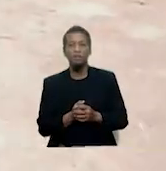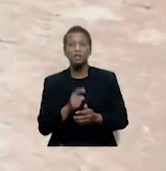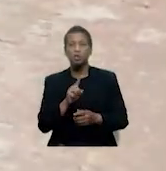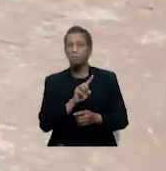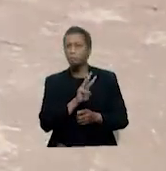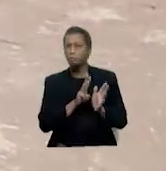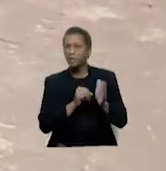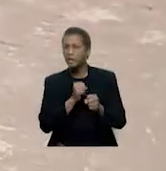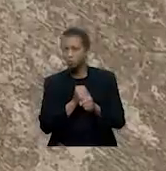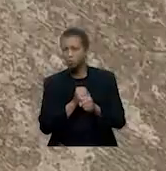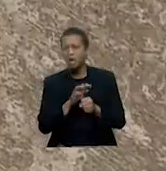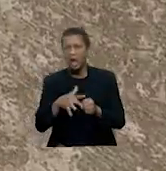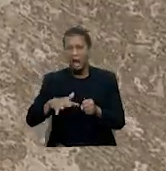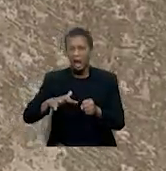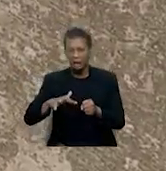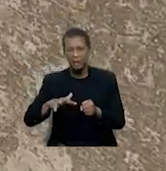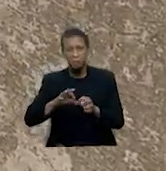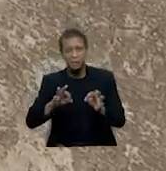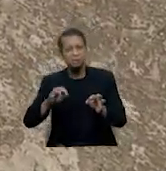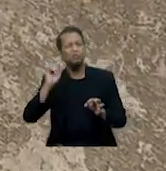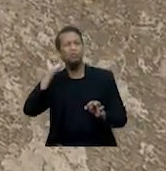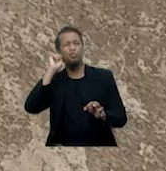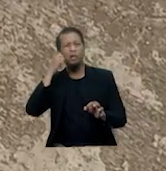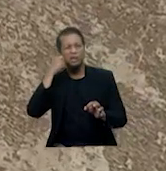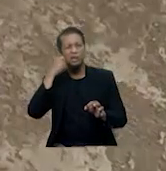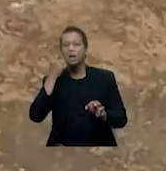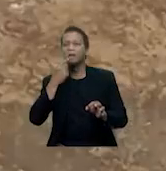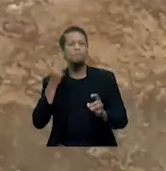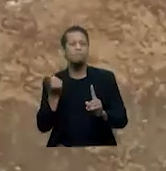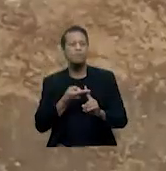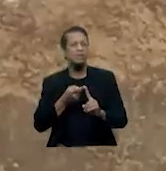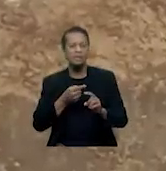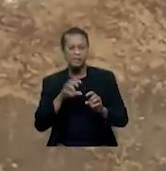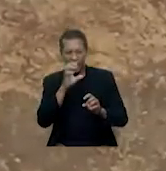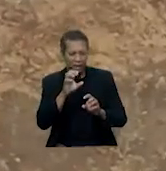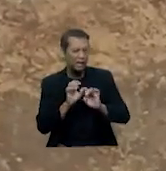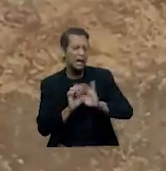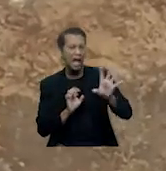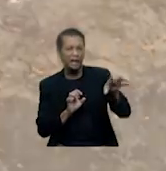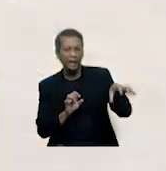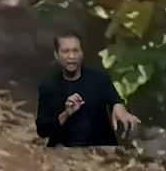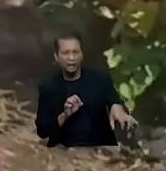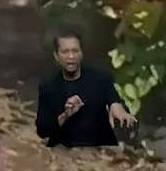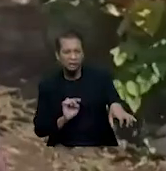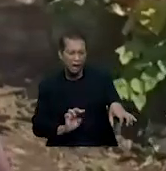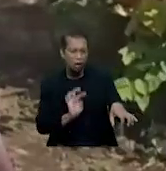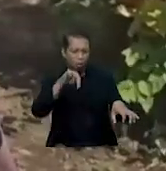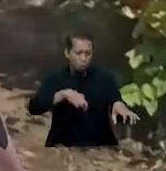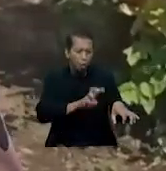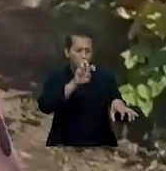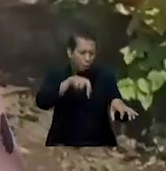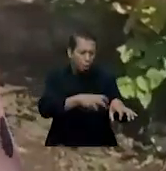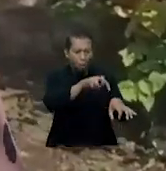bersih. Warga terpaksa mencari air bersih hingga desa lain yang medannya cukup terjal. Sudah, kalau nyari di